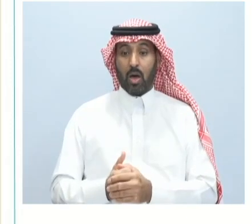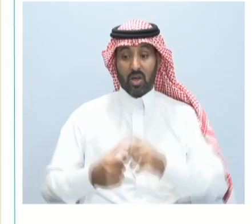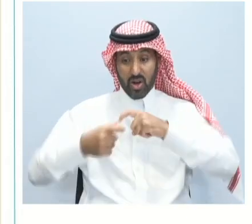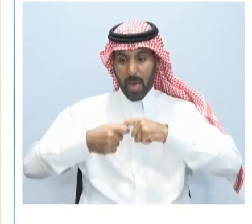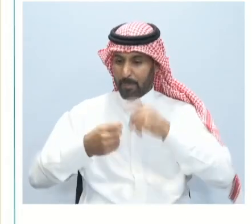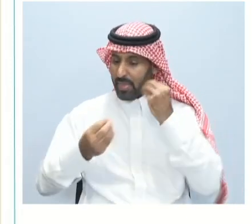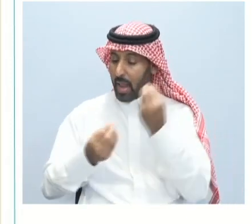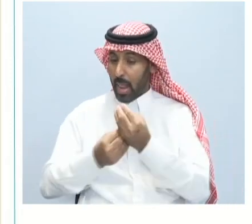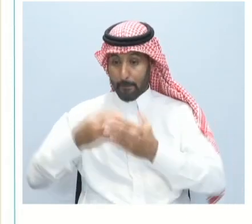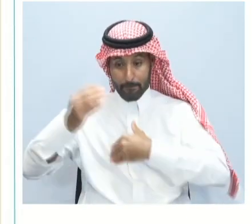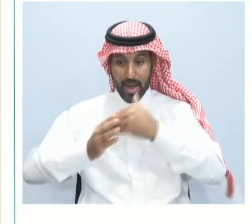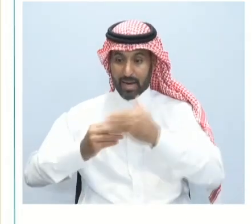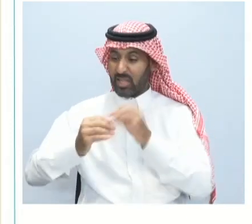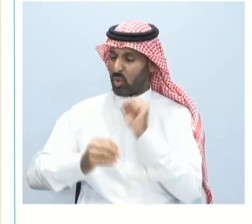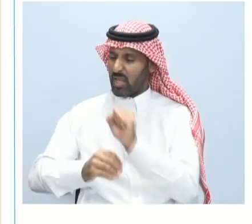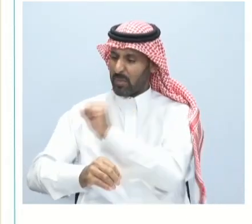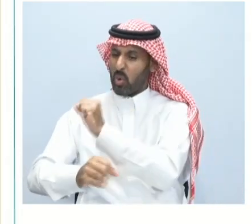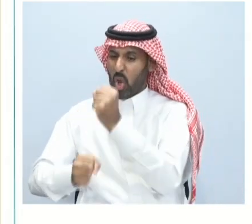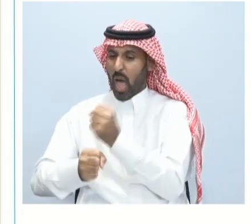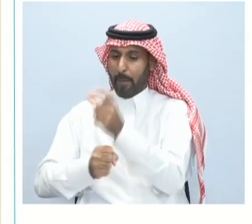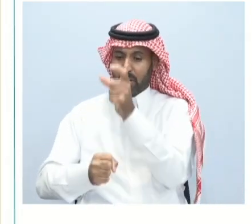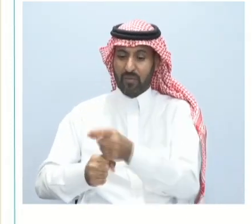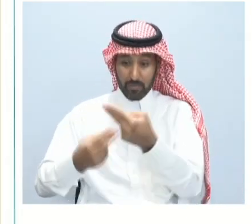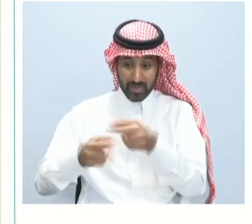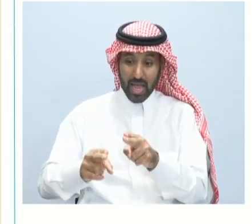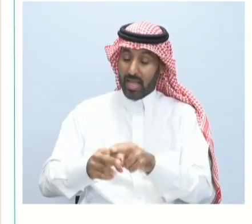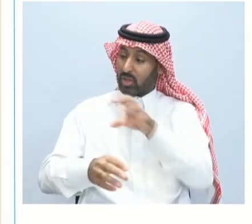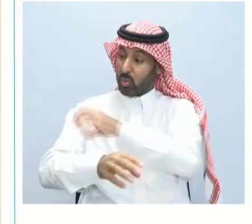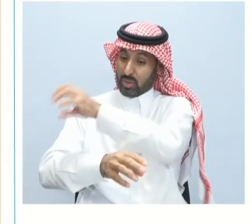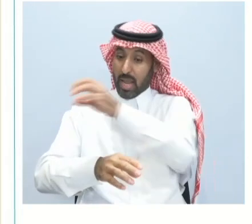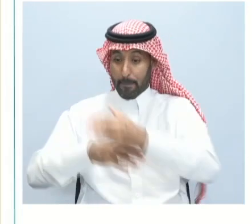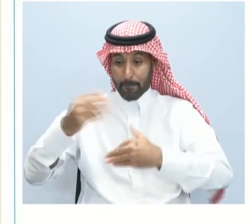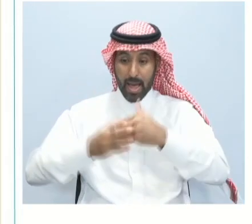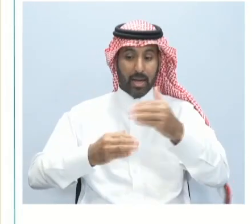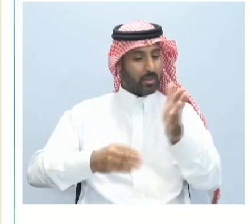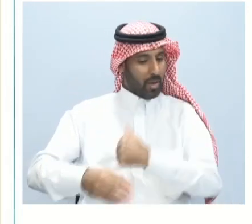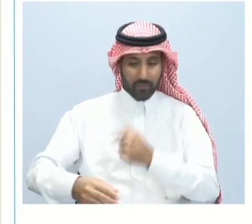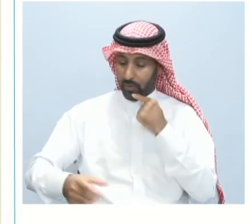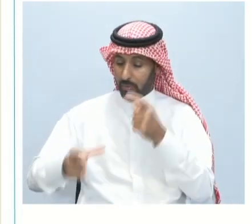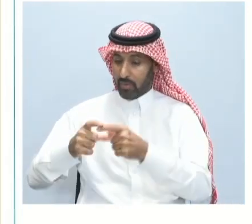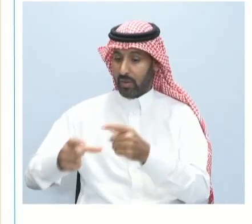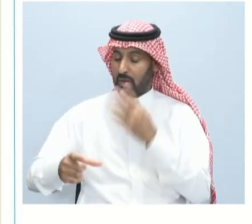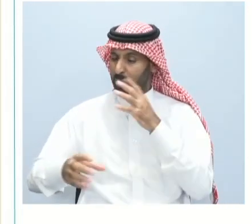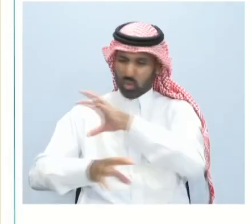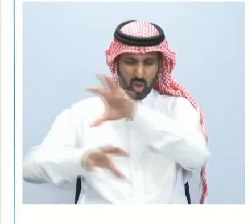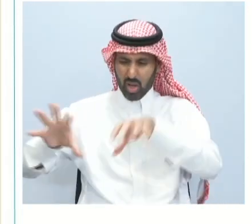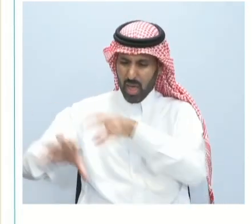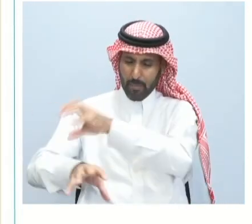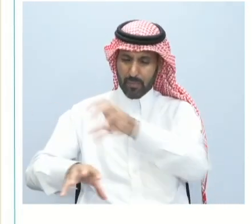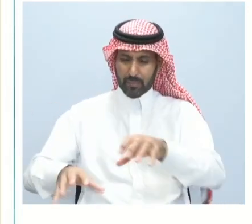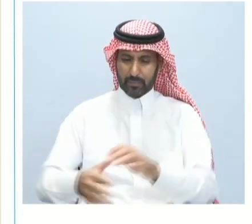المهارات الخاصه بكل عامل حيث سيتم في البدايه توزيع المهارات التي لم تغطى الى الان بشكل عشوائي لكل